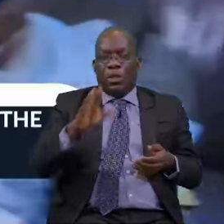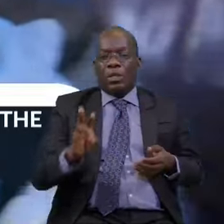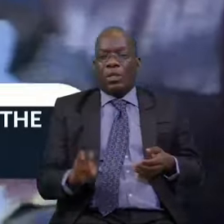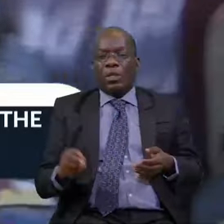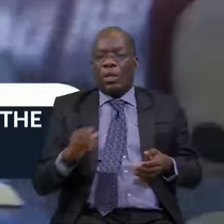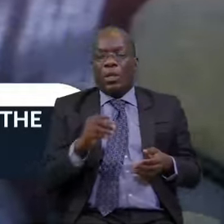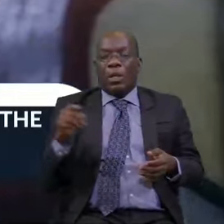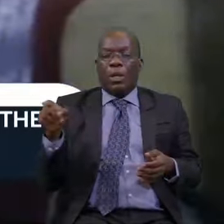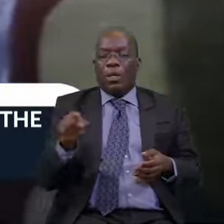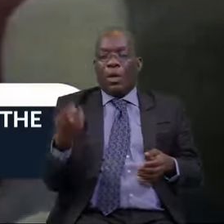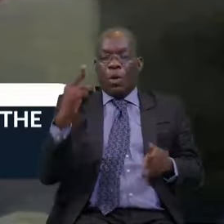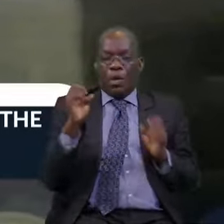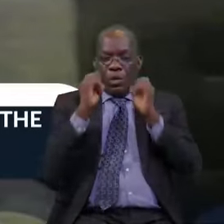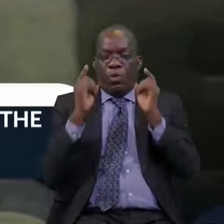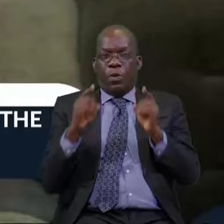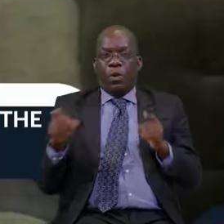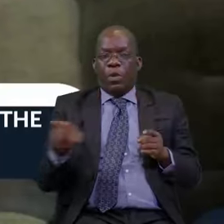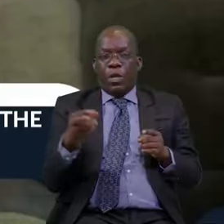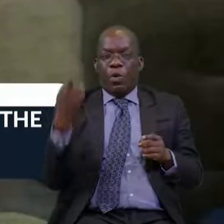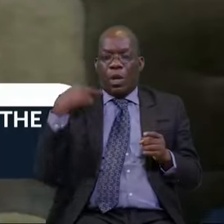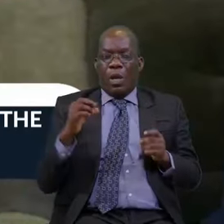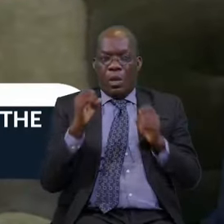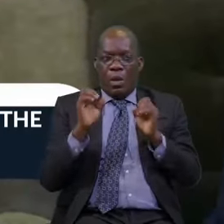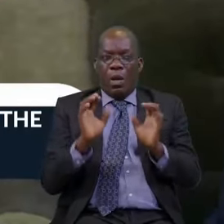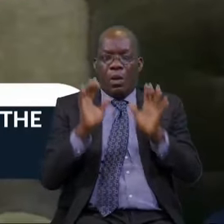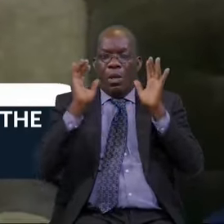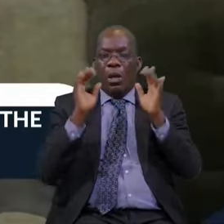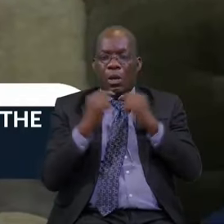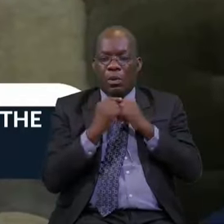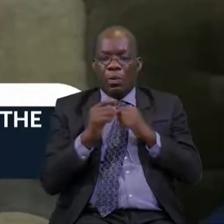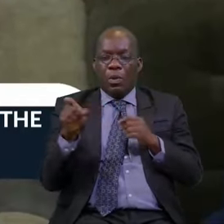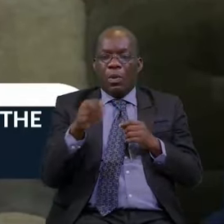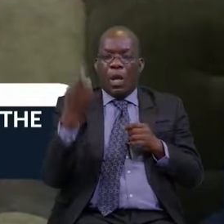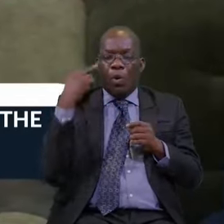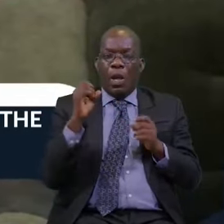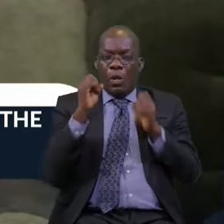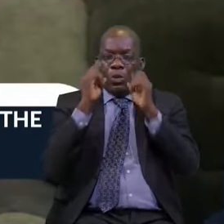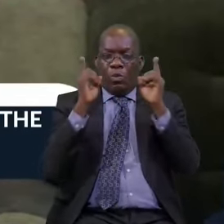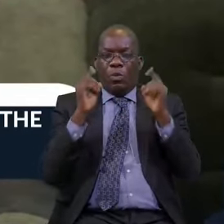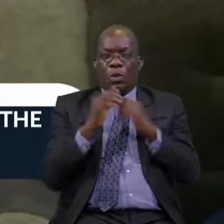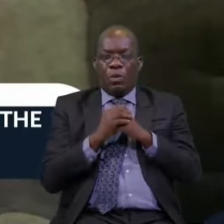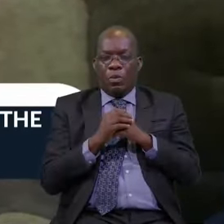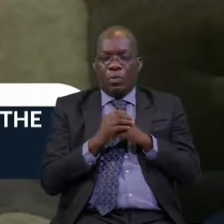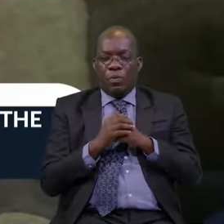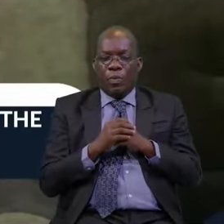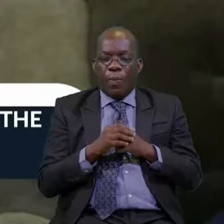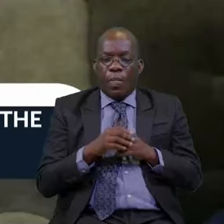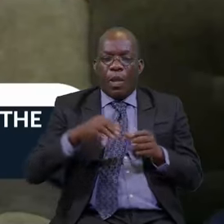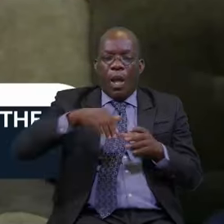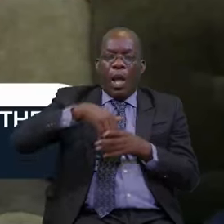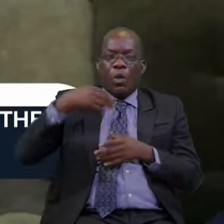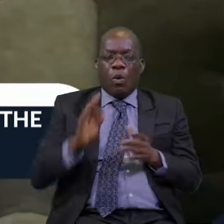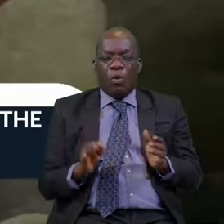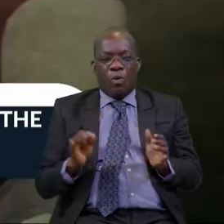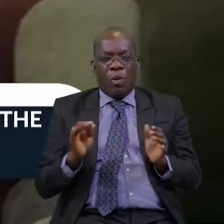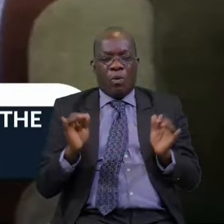qui dit, Marc 10, 26 dit, les disciples furent encore plus étonnés et ils se disent les